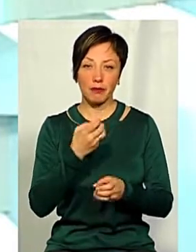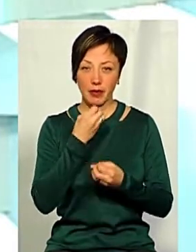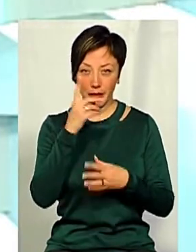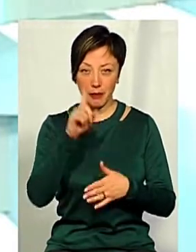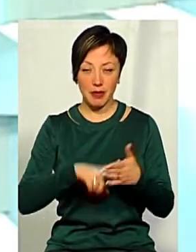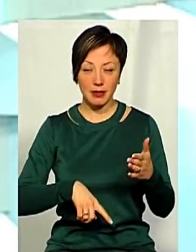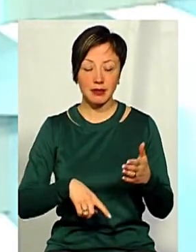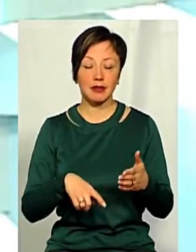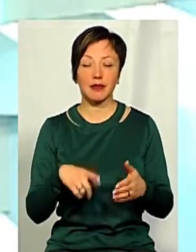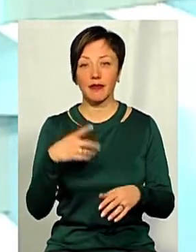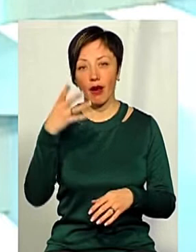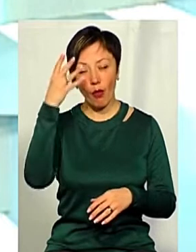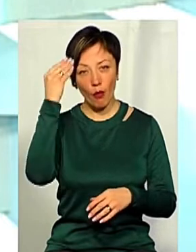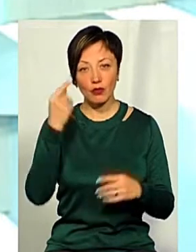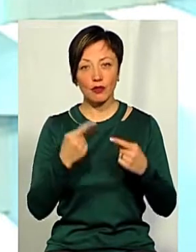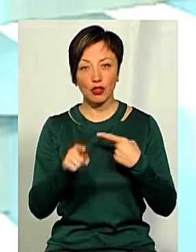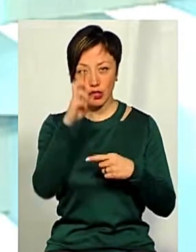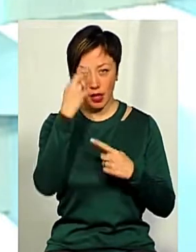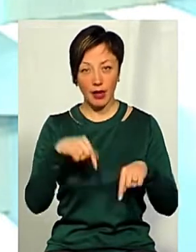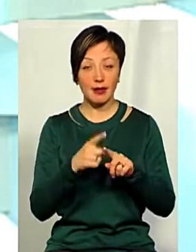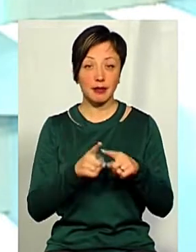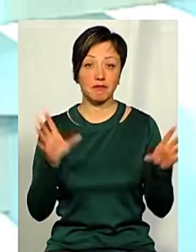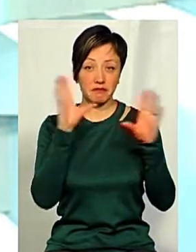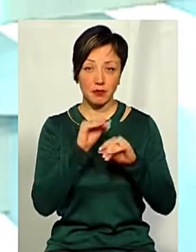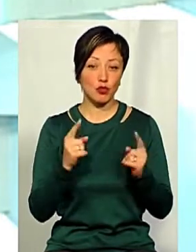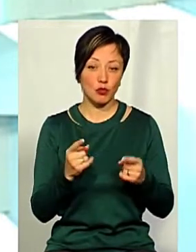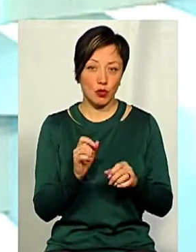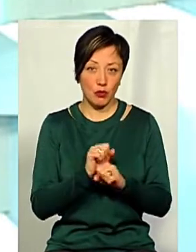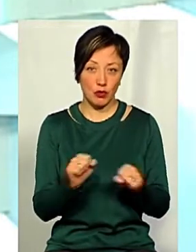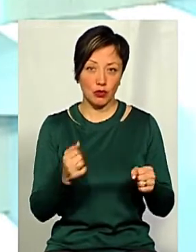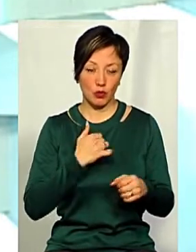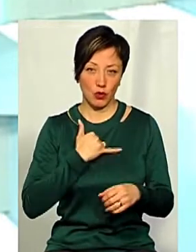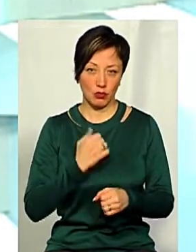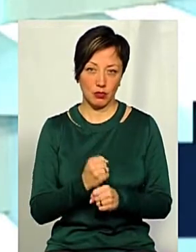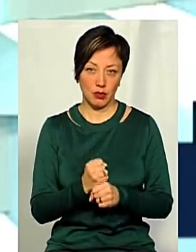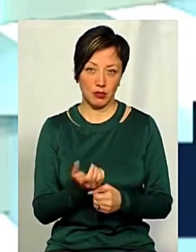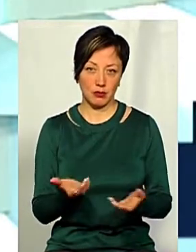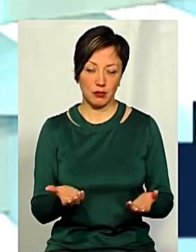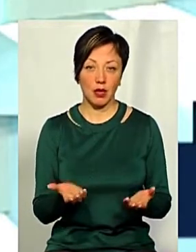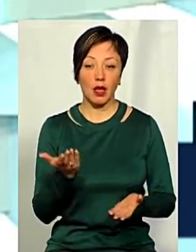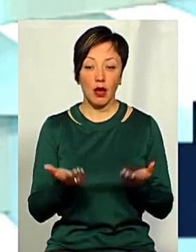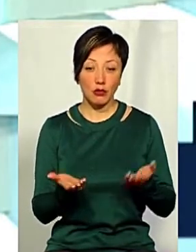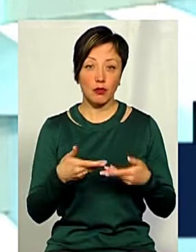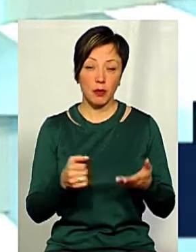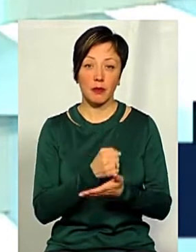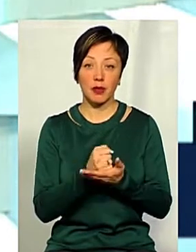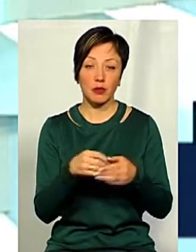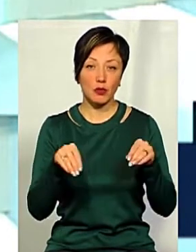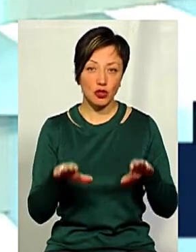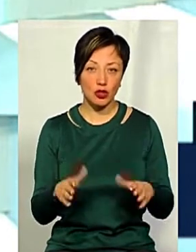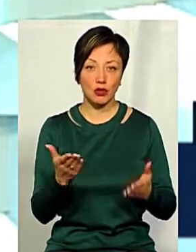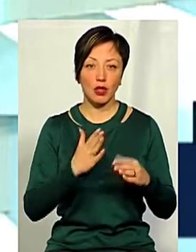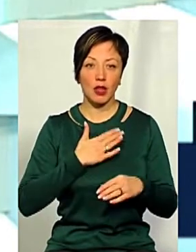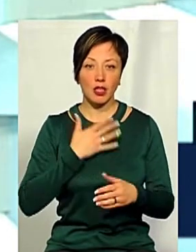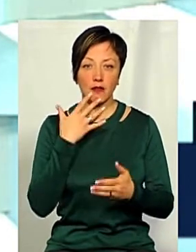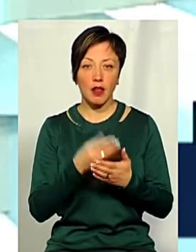що в інших країнах це вдалося, то чому це не вдасться зробити нам? Якщо ми приймемо таке рішення, якщо це буде